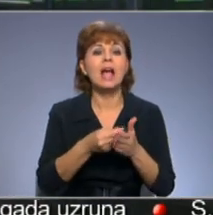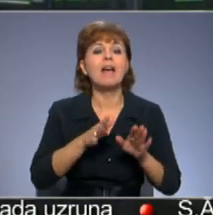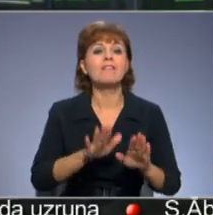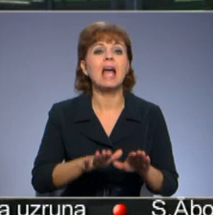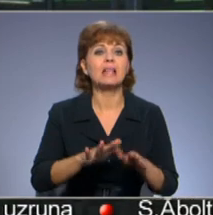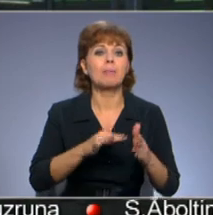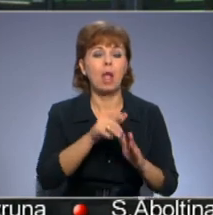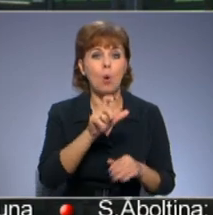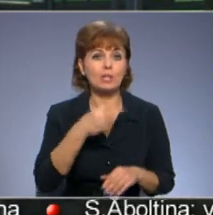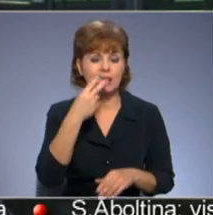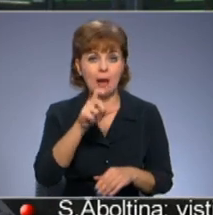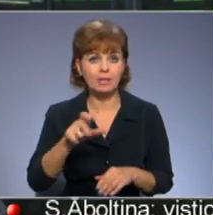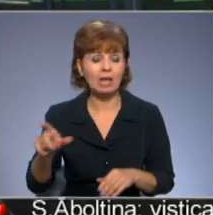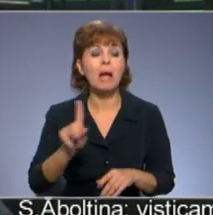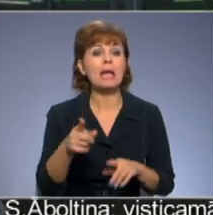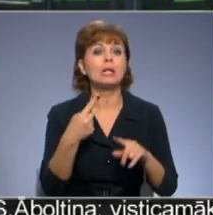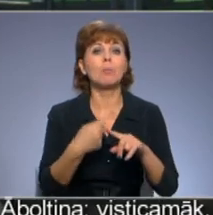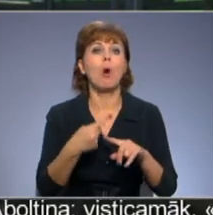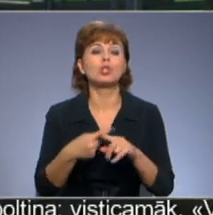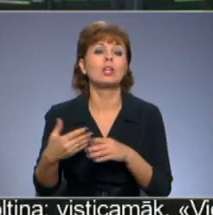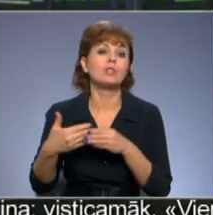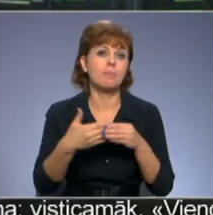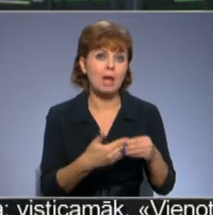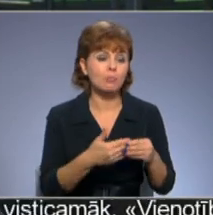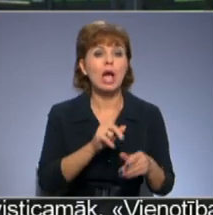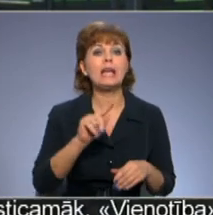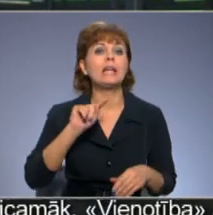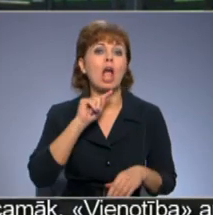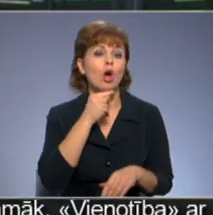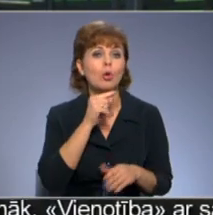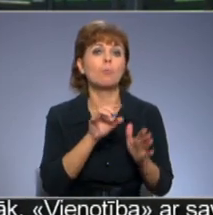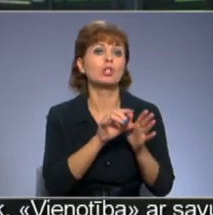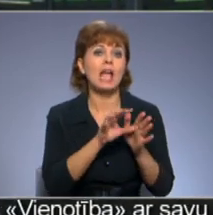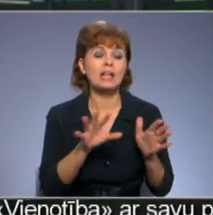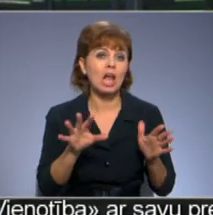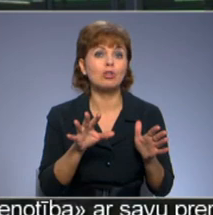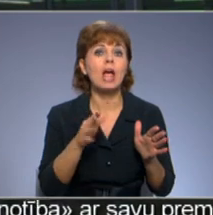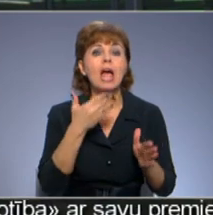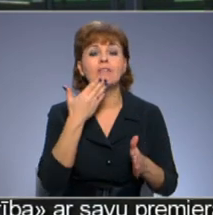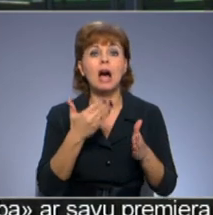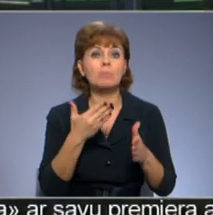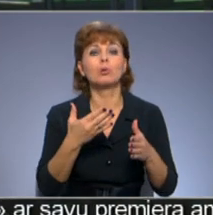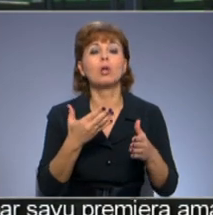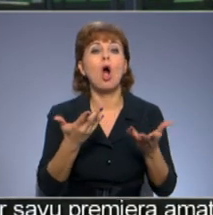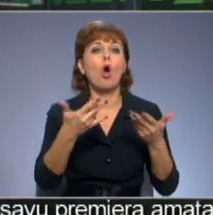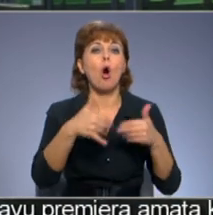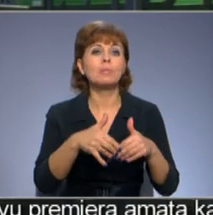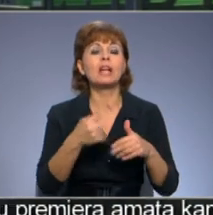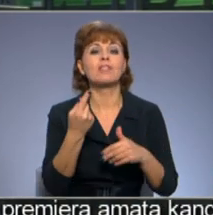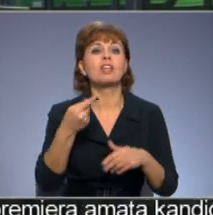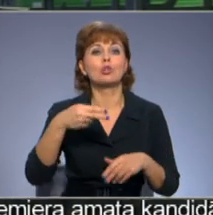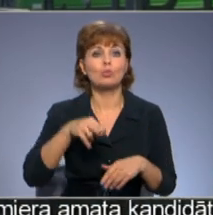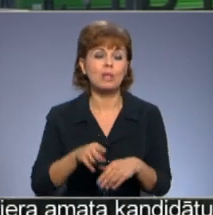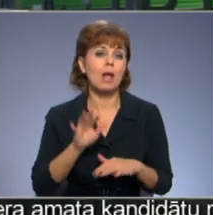ar to, kad ja šeit ir pozitīvs pienesums un ir ekonomija uz enerģētiku, tad varbūt šis kombināts būs viens no tiem, kas